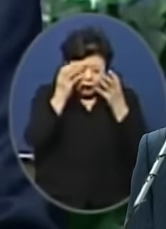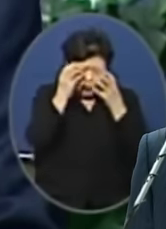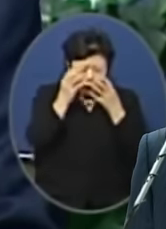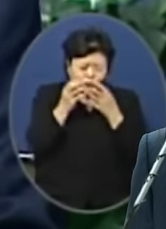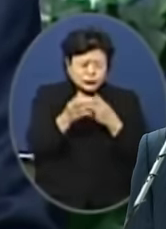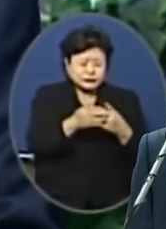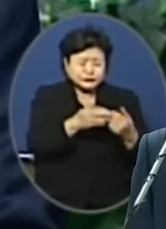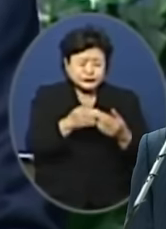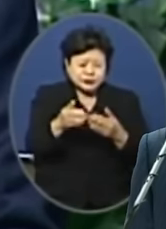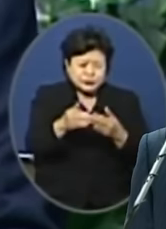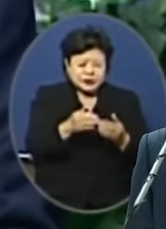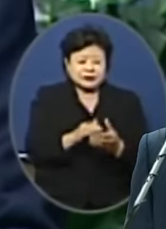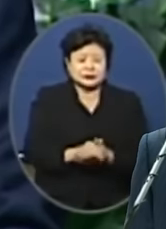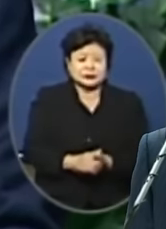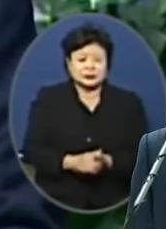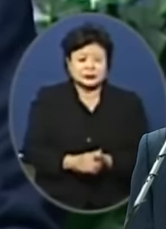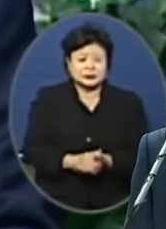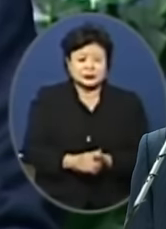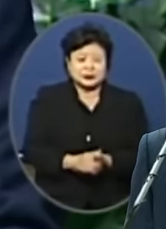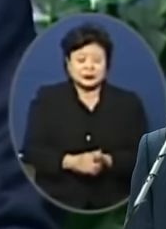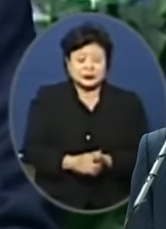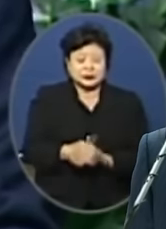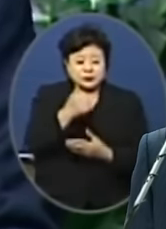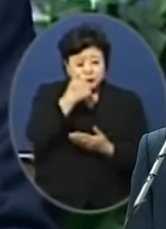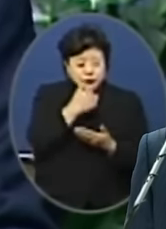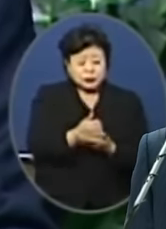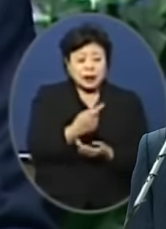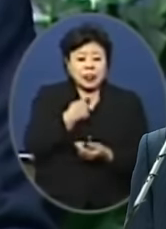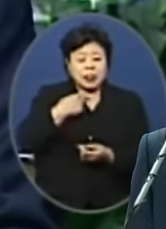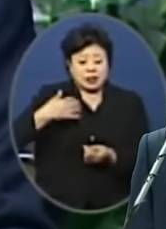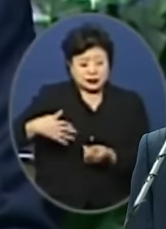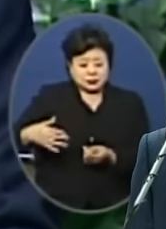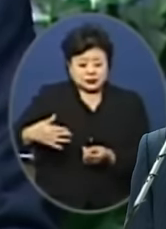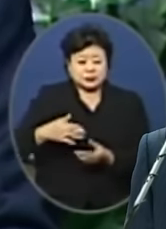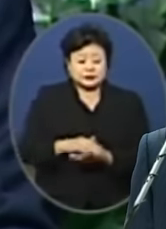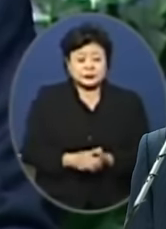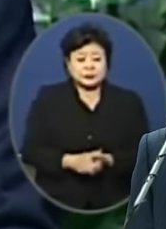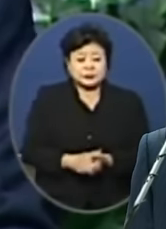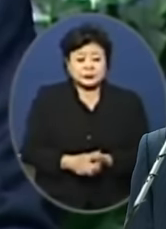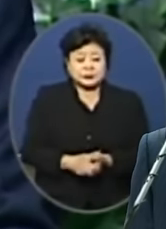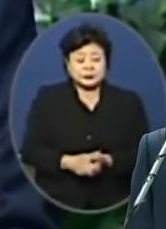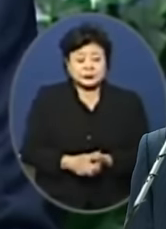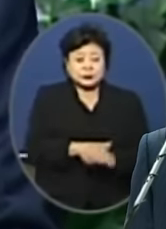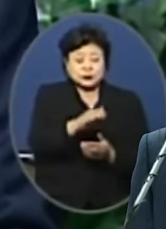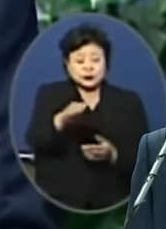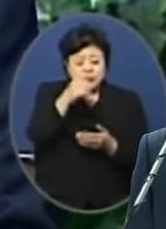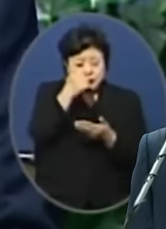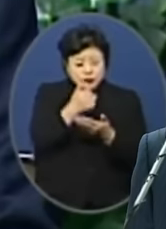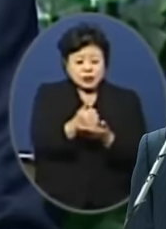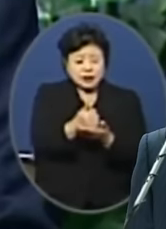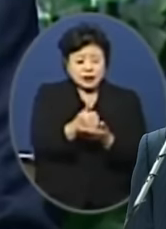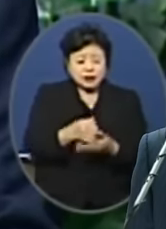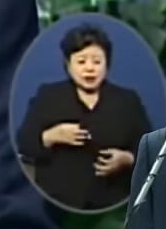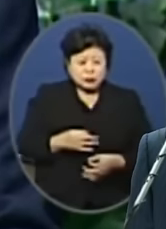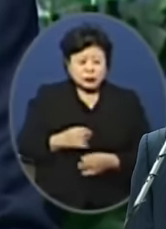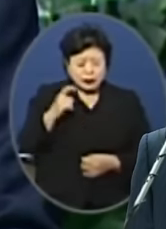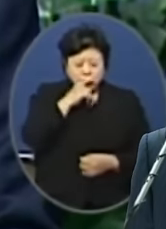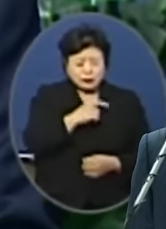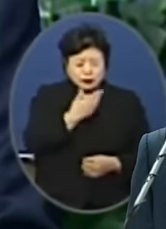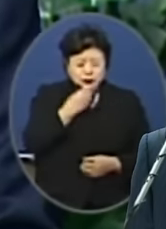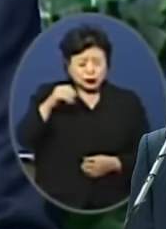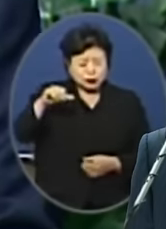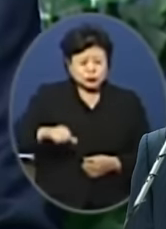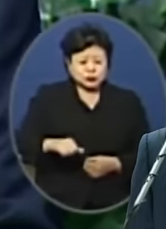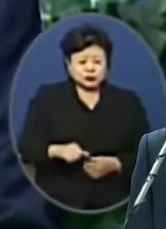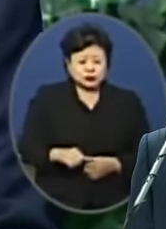다 겪으시나 죄는 짓지 않았었습니다. 우리의 죄와 불의 추악과 저주